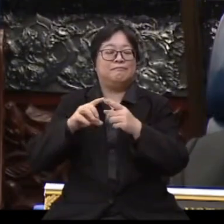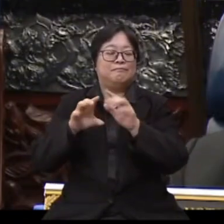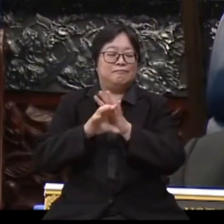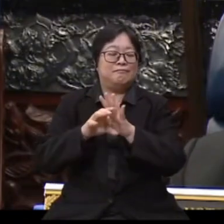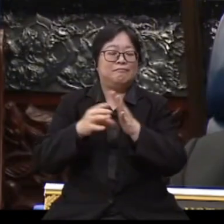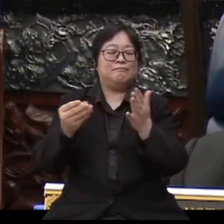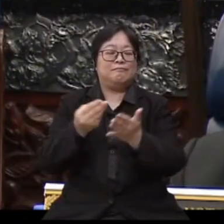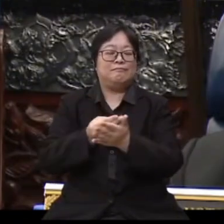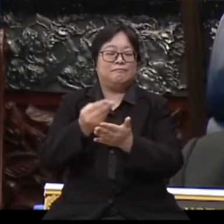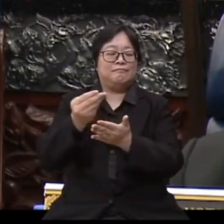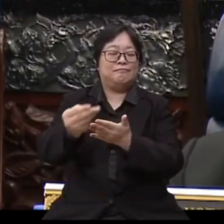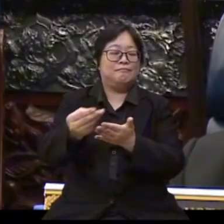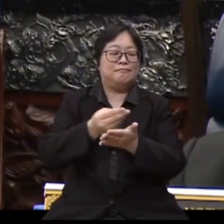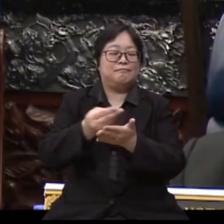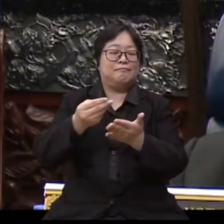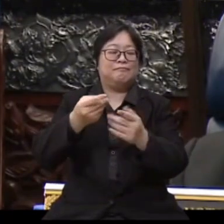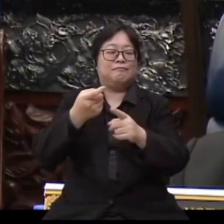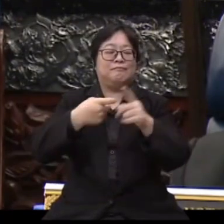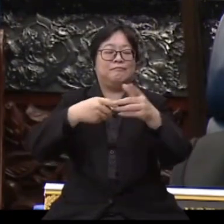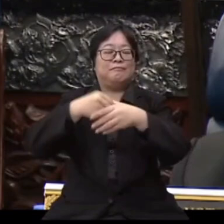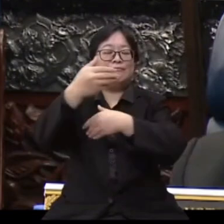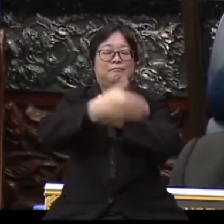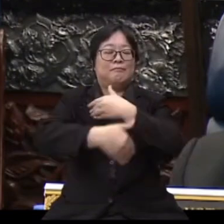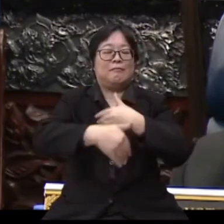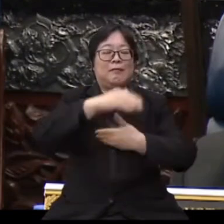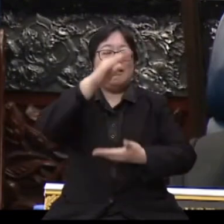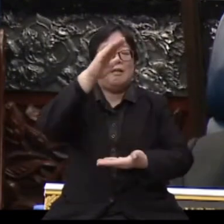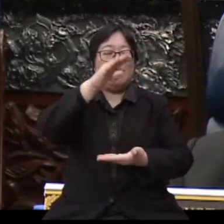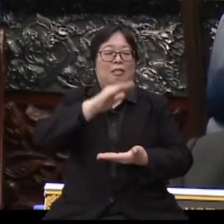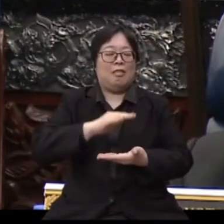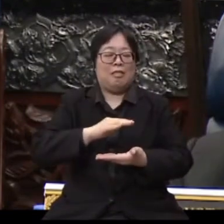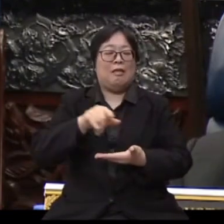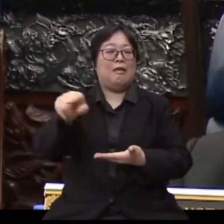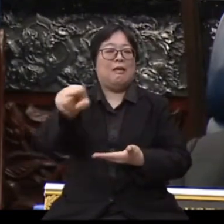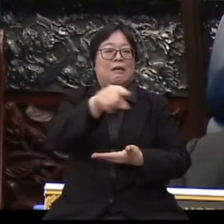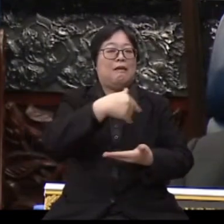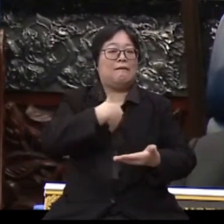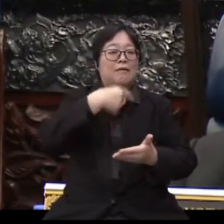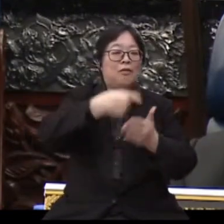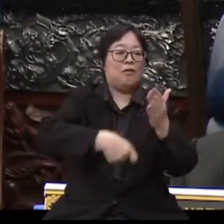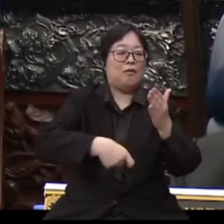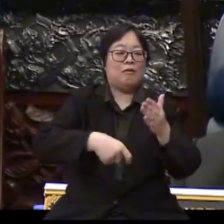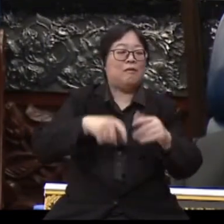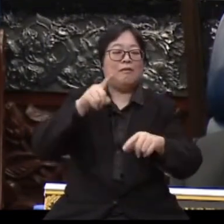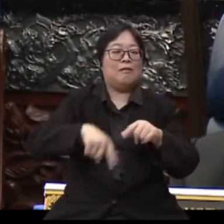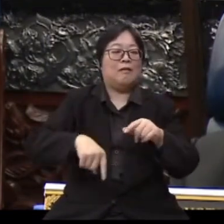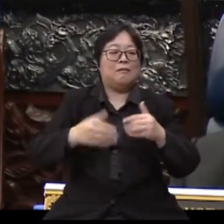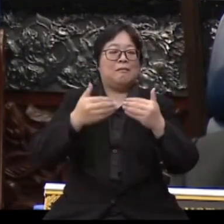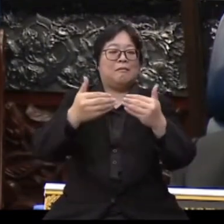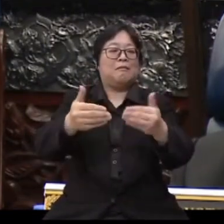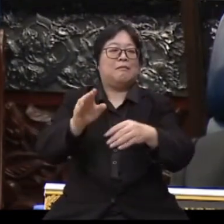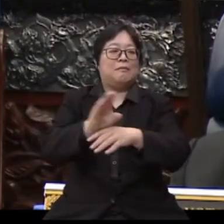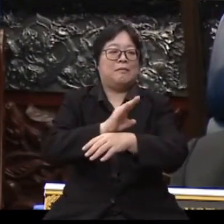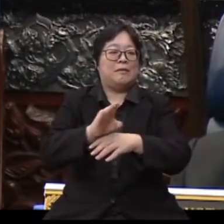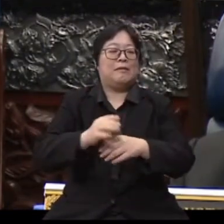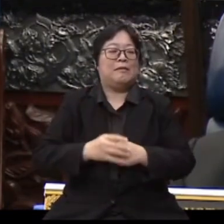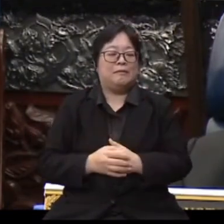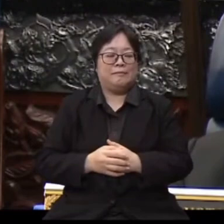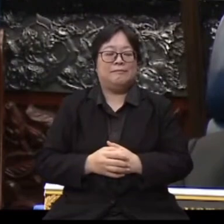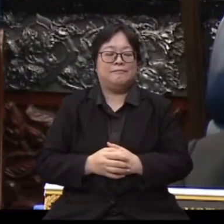pembelian daripada negara luar itu berkurang, mereka ada kos, maka mereka tak boleh terus dalam perniagaan. Jadi sebab